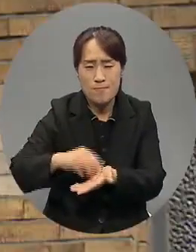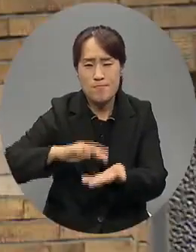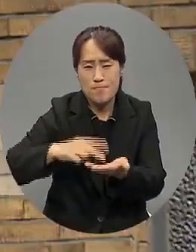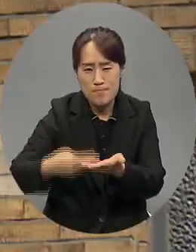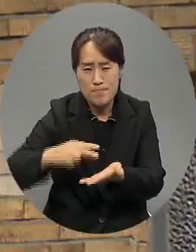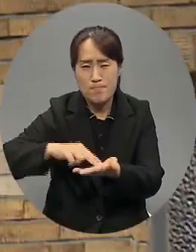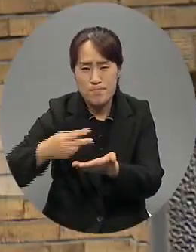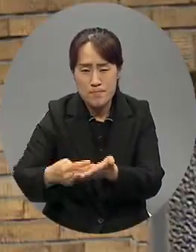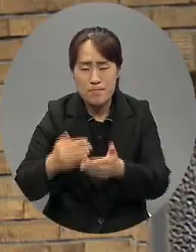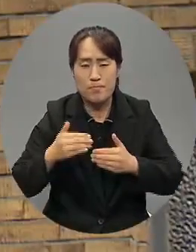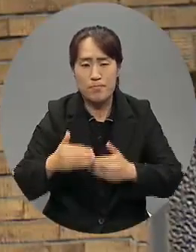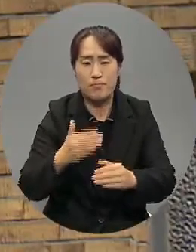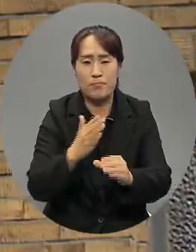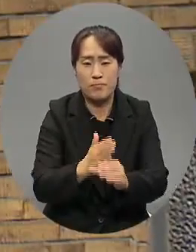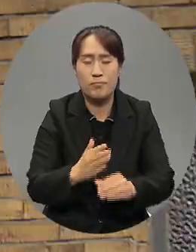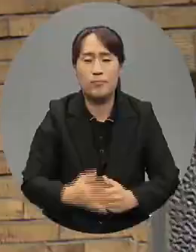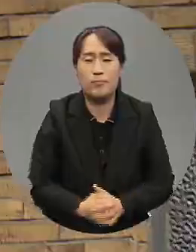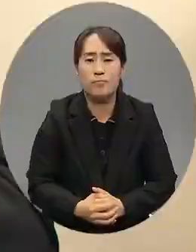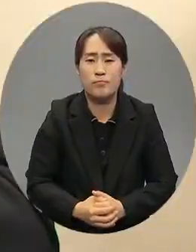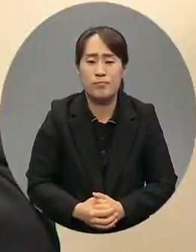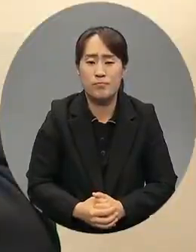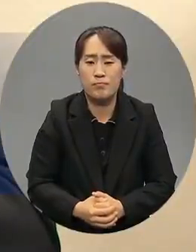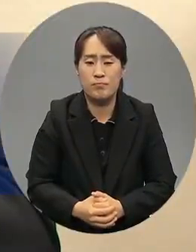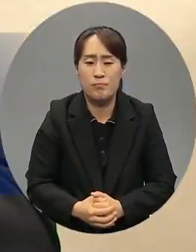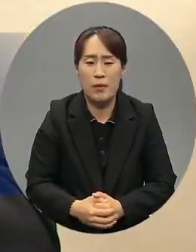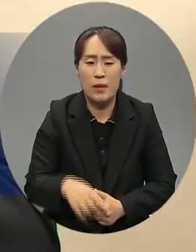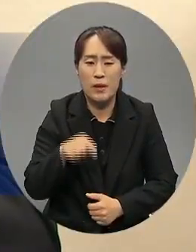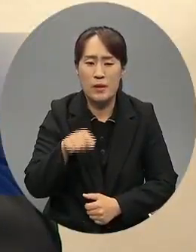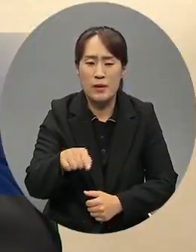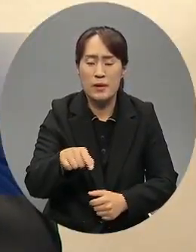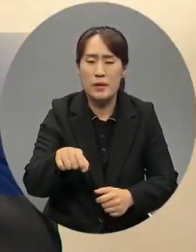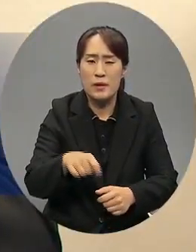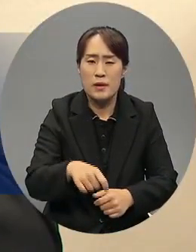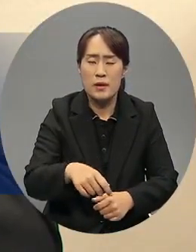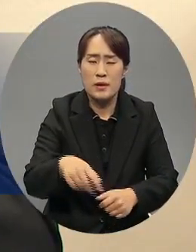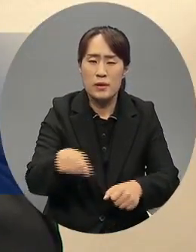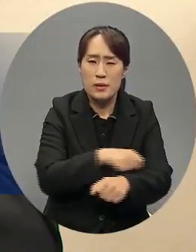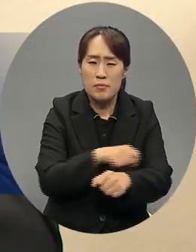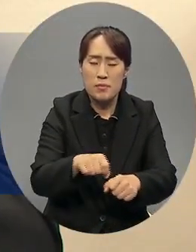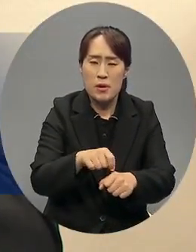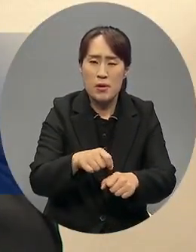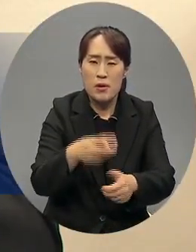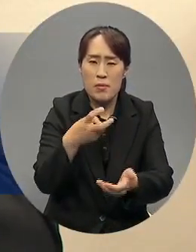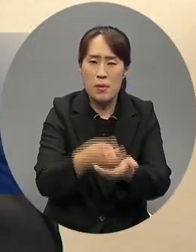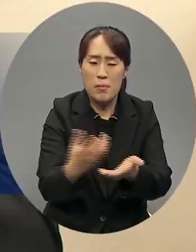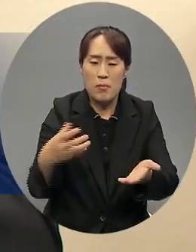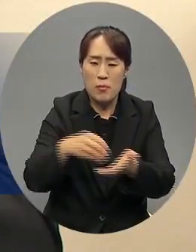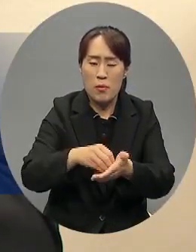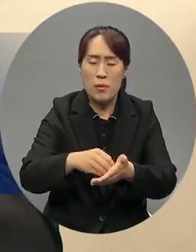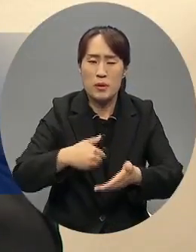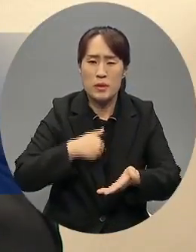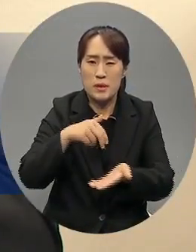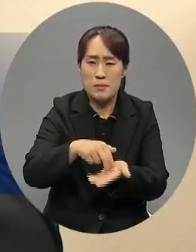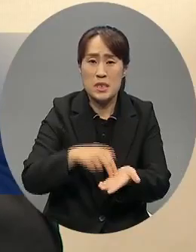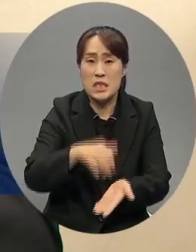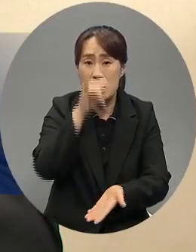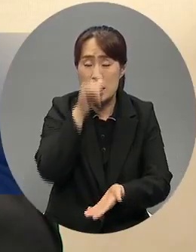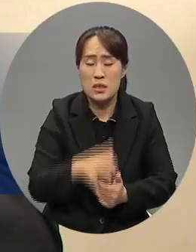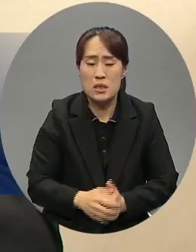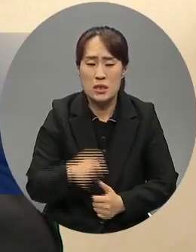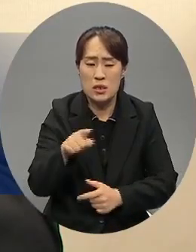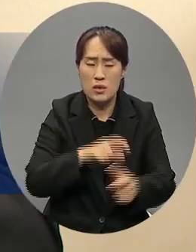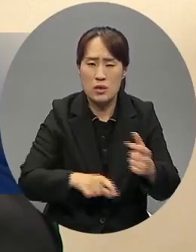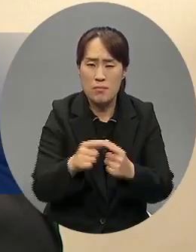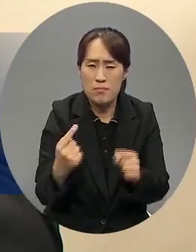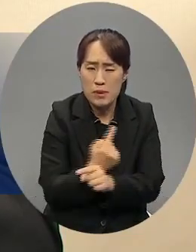개정안 마련에 착수했습니다. 코스를 좀 더 맞춰서 지금 특례 사항들을 넣어야 된다라는 게 부처 입장이었기 때문에 그런 것들을